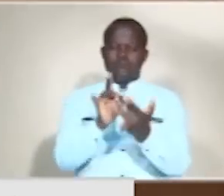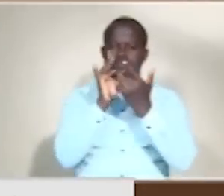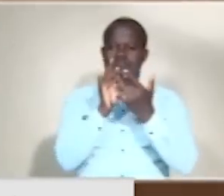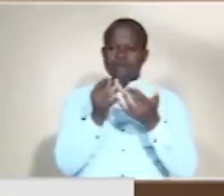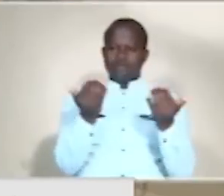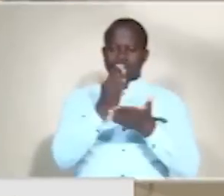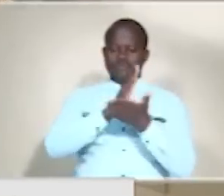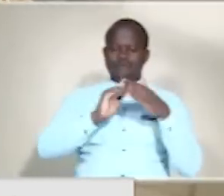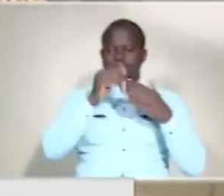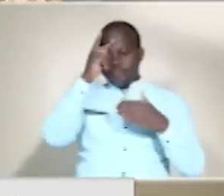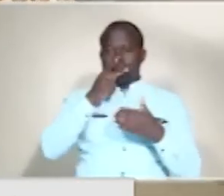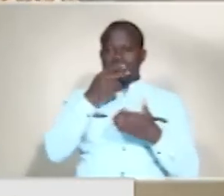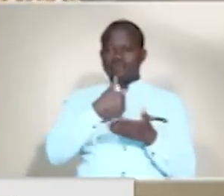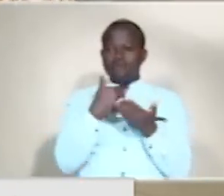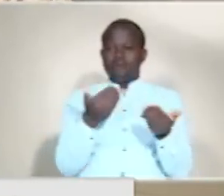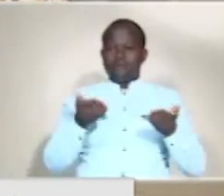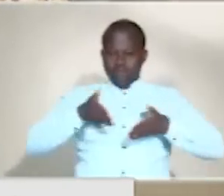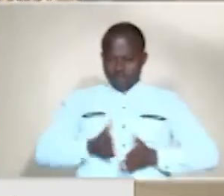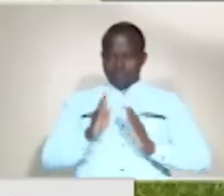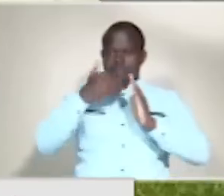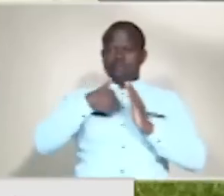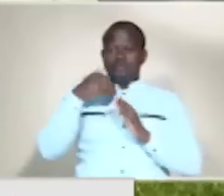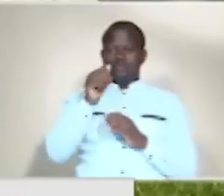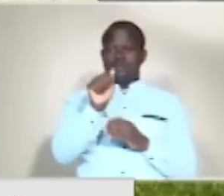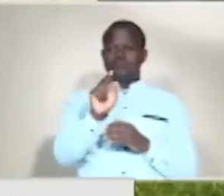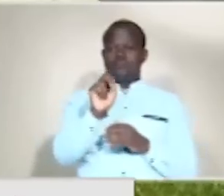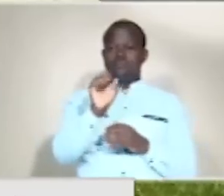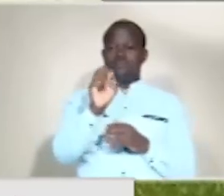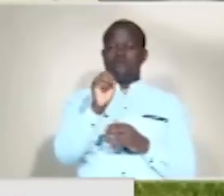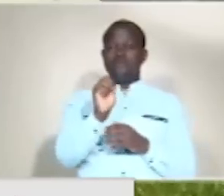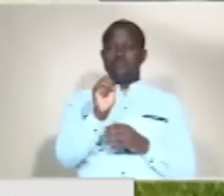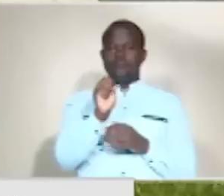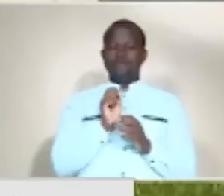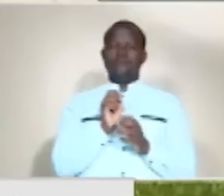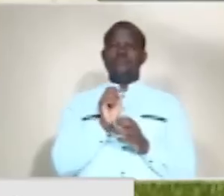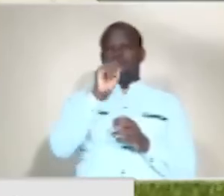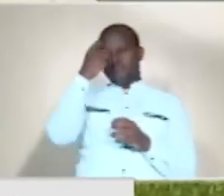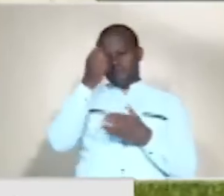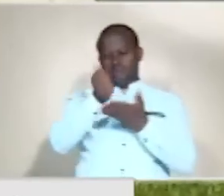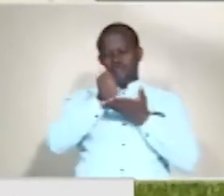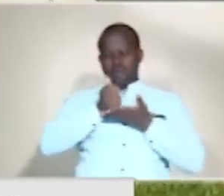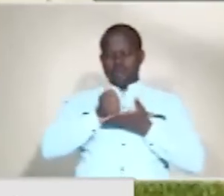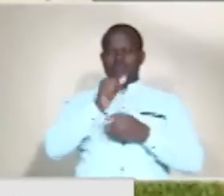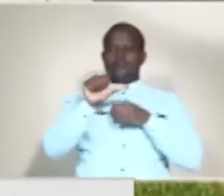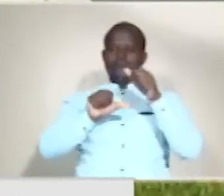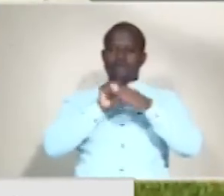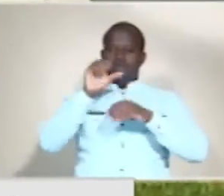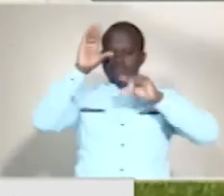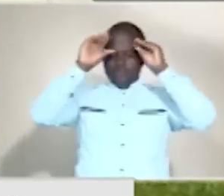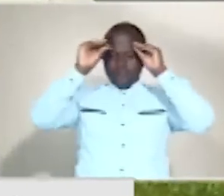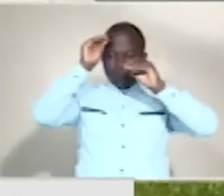Aba ni bamwe mu babyeyi bafite abana bavukanye autism. Leta nidufashe mu bijyanye no